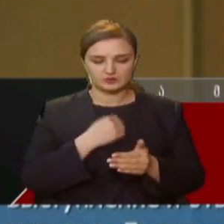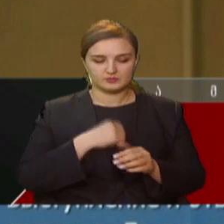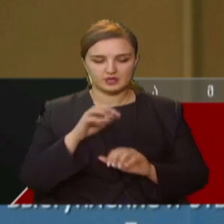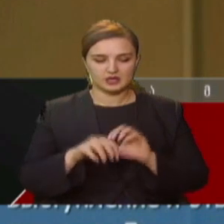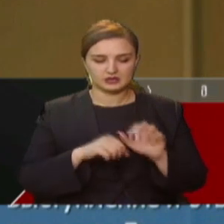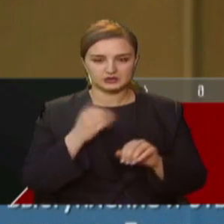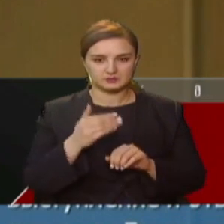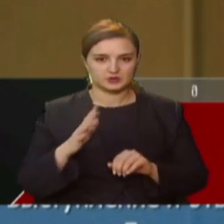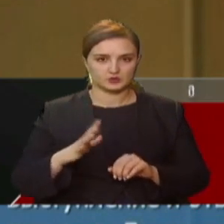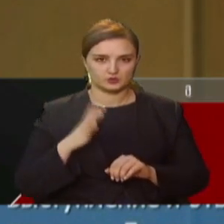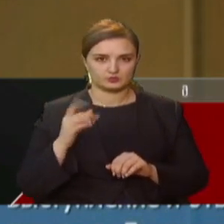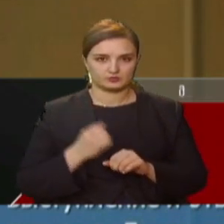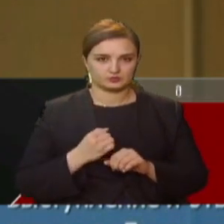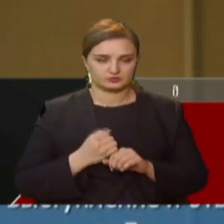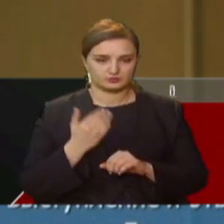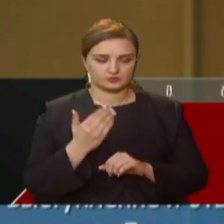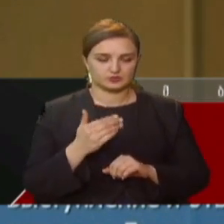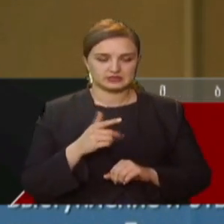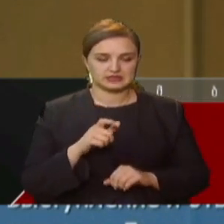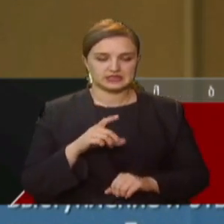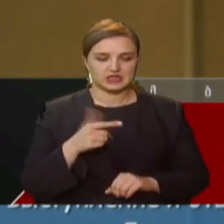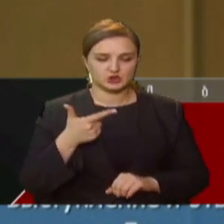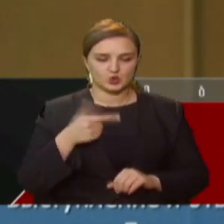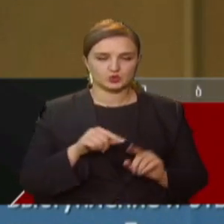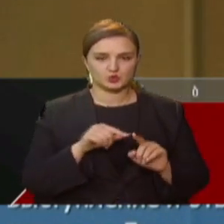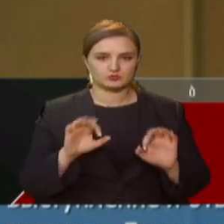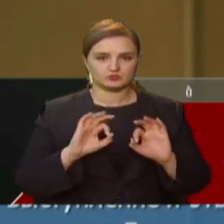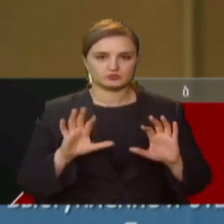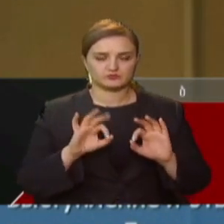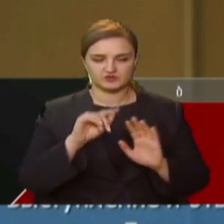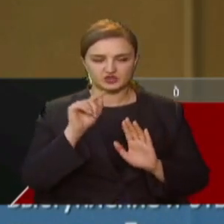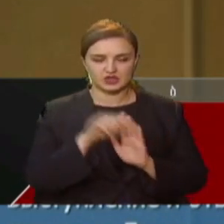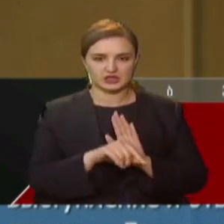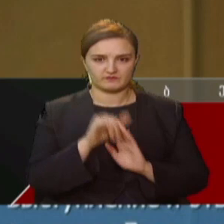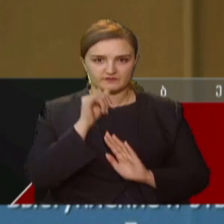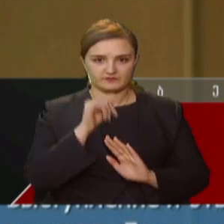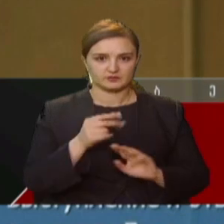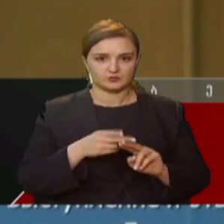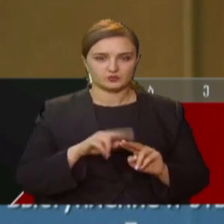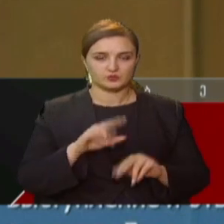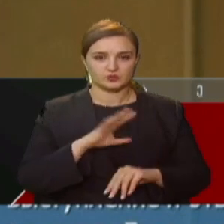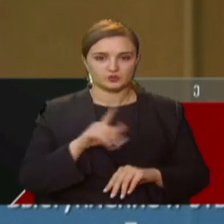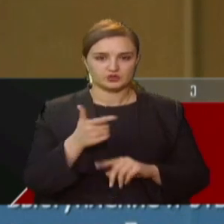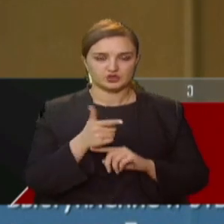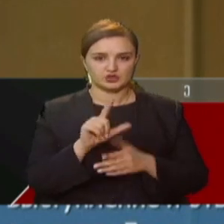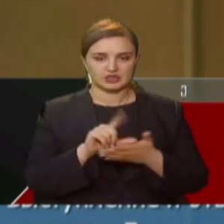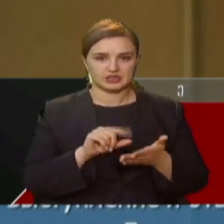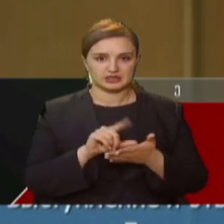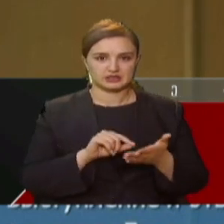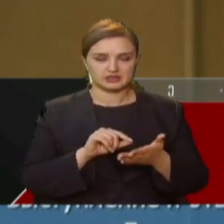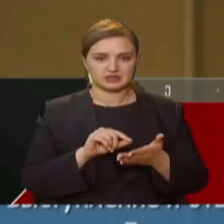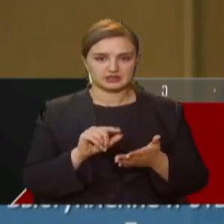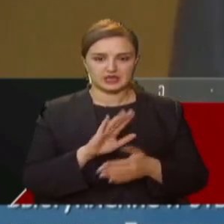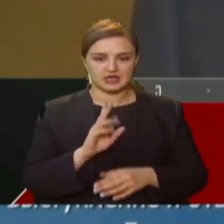matmeri o provoci rebulim, Zelenski oțit sutis galma loba și sa obrobda, ceareva vermo herhda, adganesi o ceana țări, rogor ceans